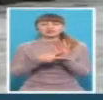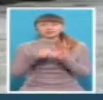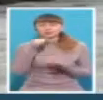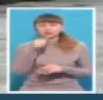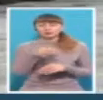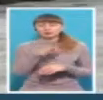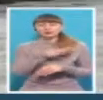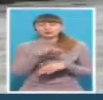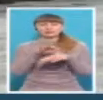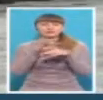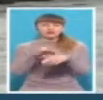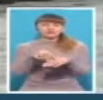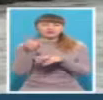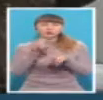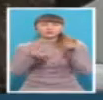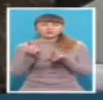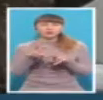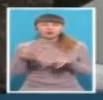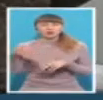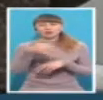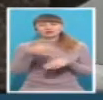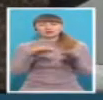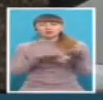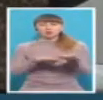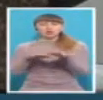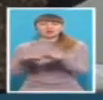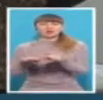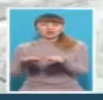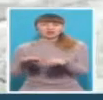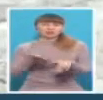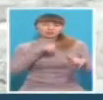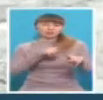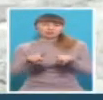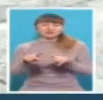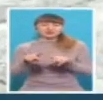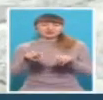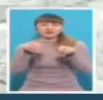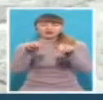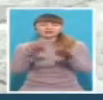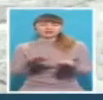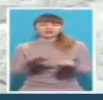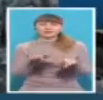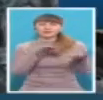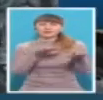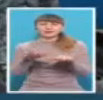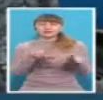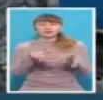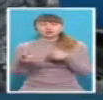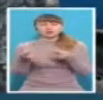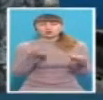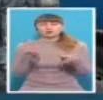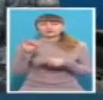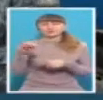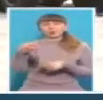авариялық-құтқару қызметтері мен арнайы құрылымдардың әзірлігі тексерістен өткізілді. Оқу-жаттығуға барлығы 53 бірлік техника және 163